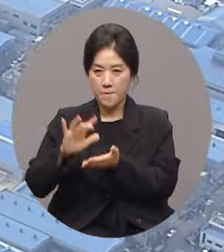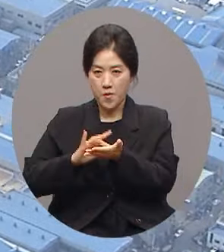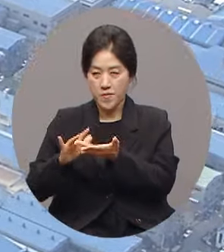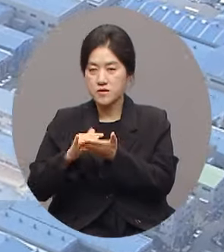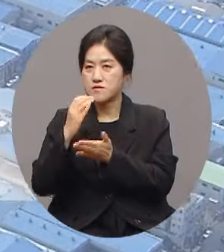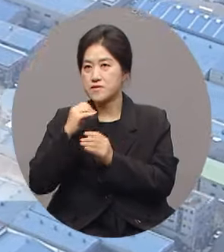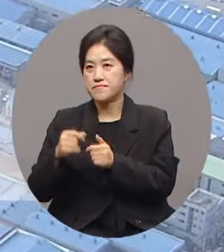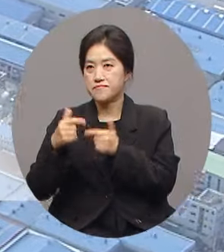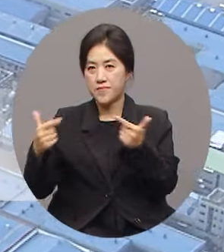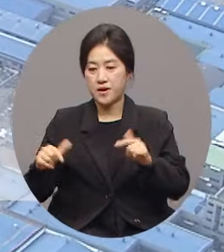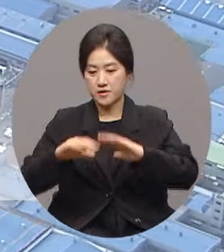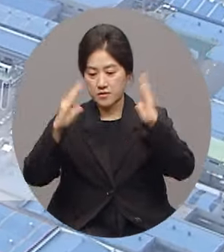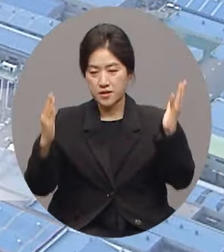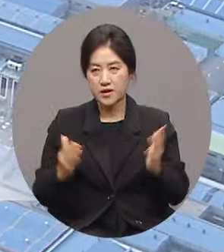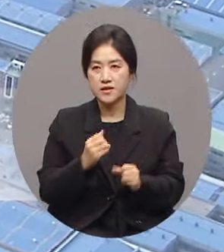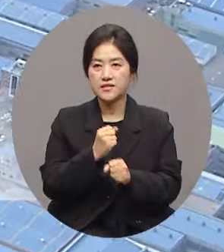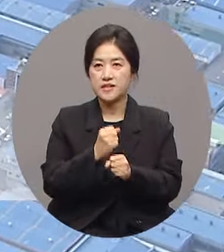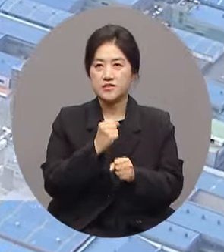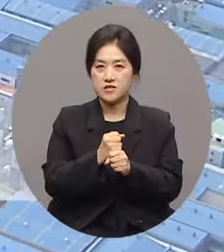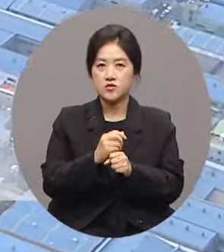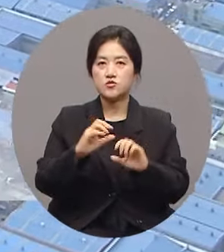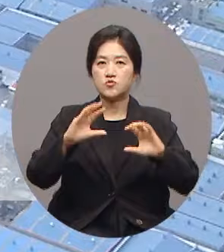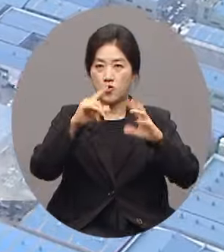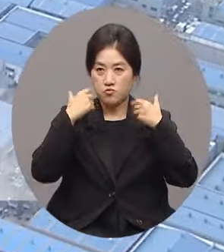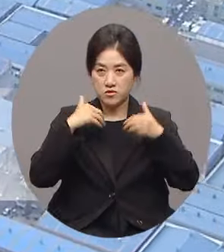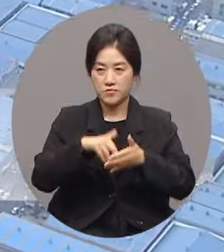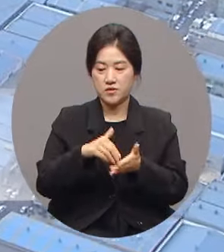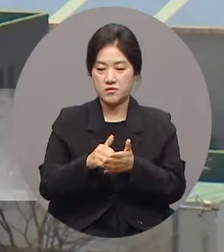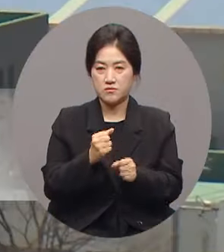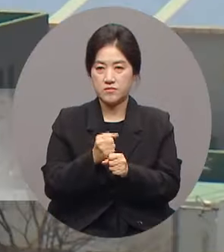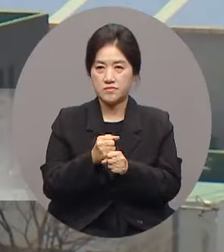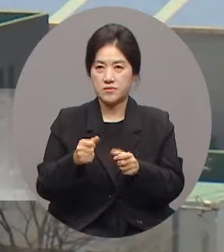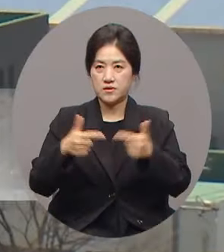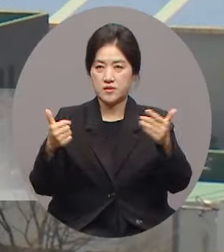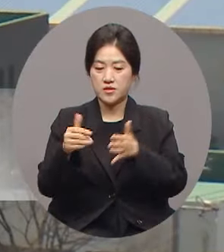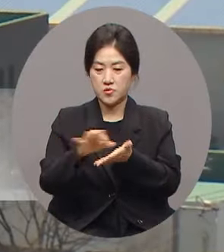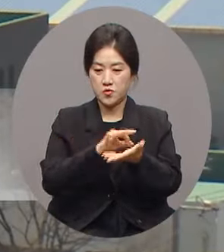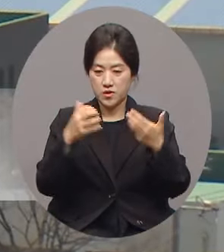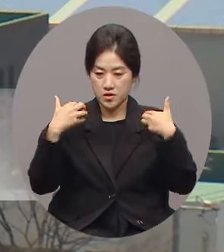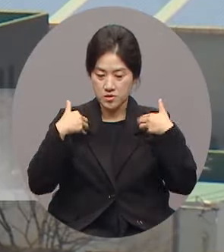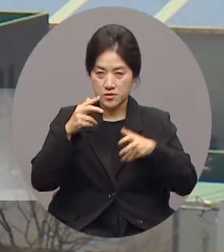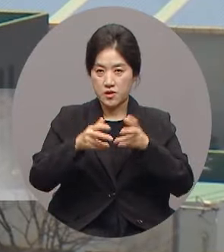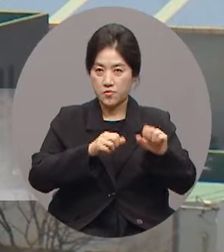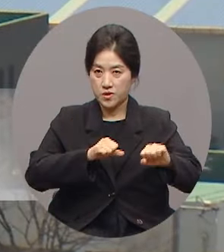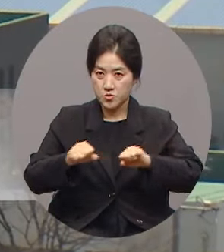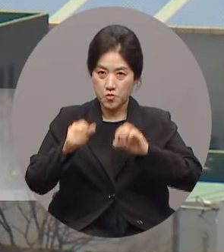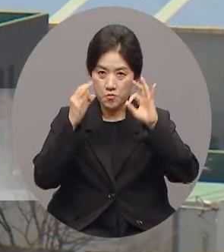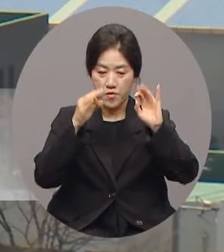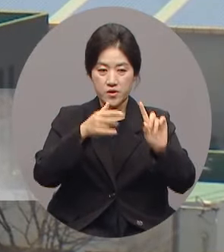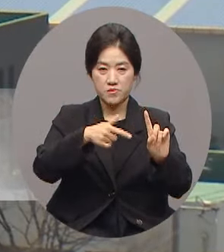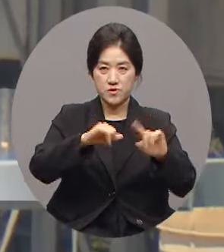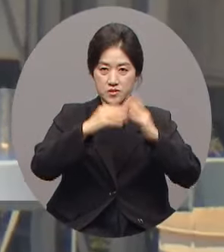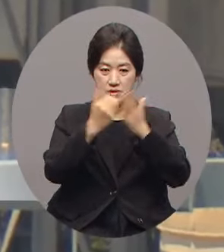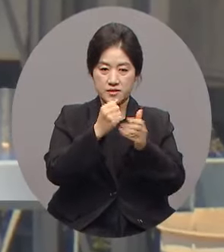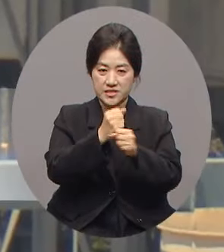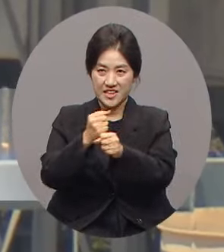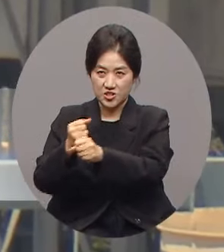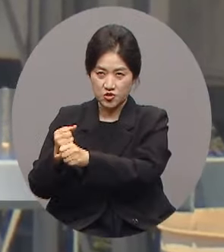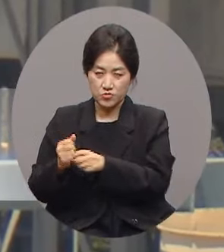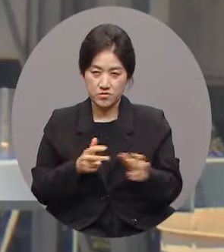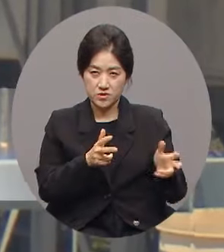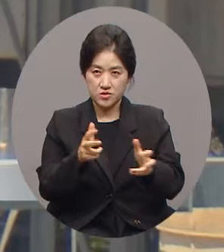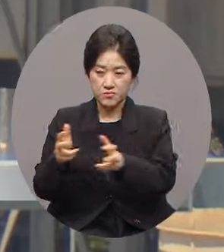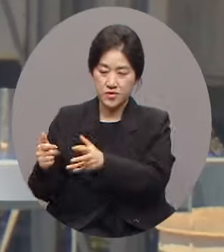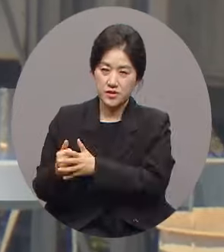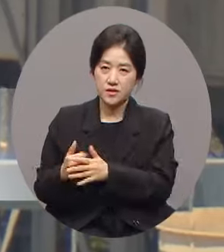국가 전체 산업 생산도 늘었습니다 통계청이 발표한 산업 활동 동향에 따르면 1분기 전산업 생산은 전분기보다